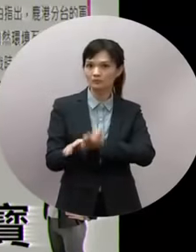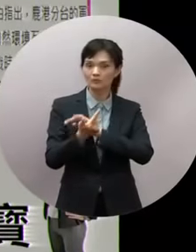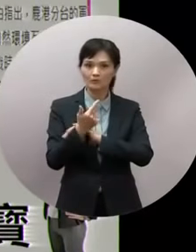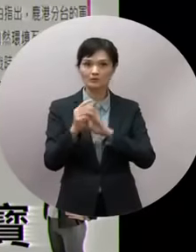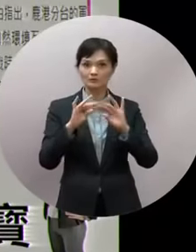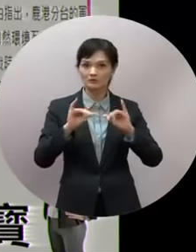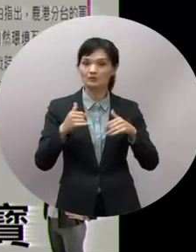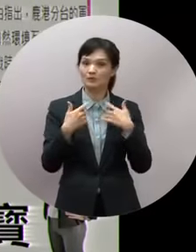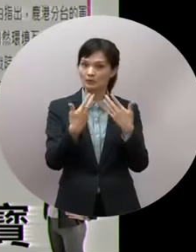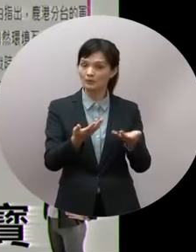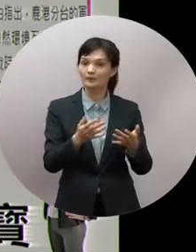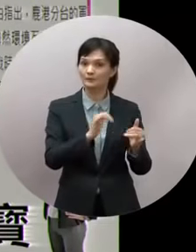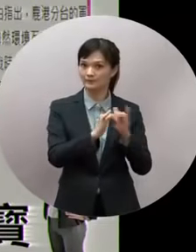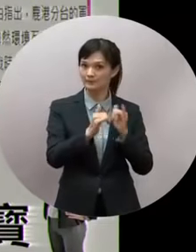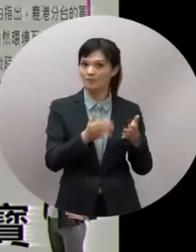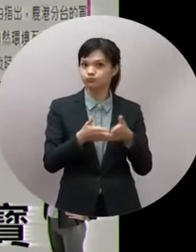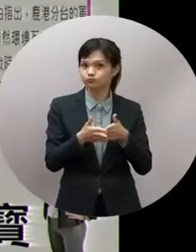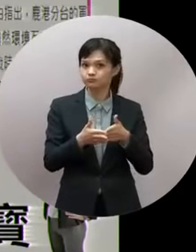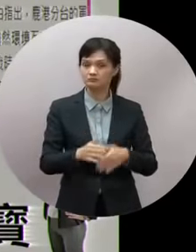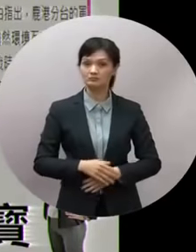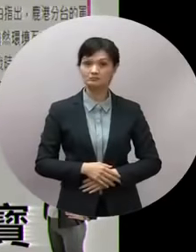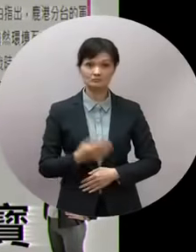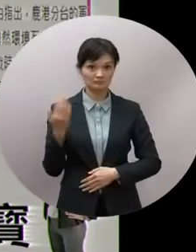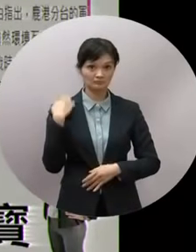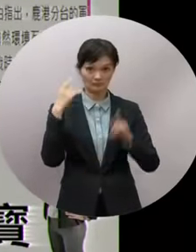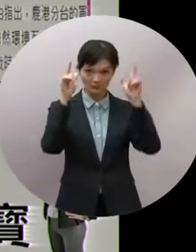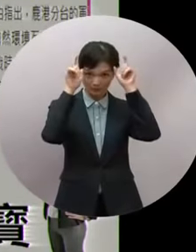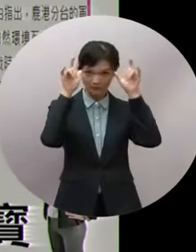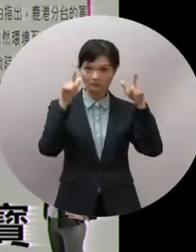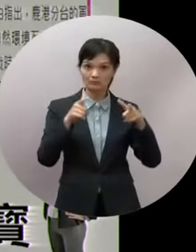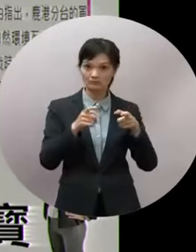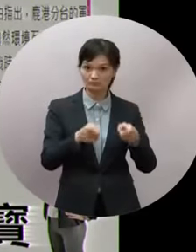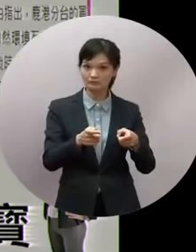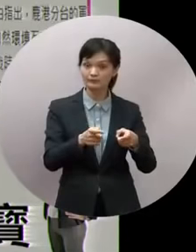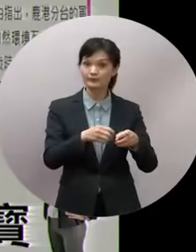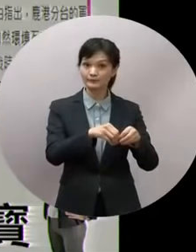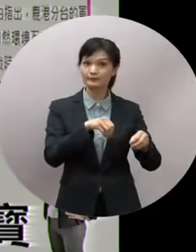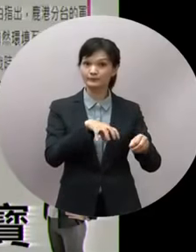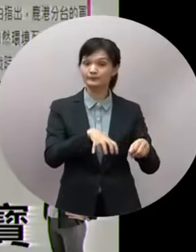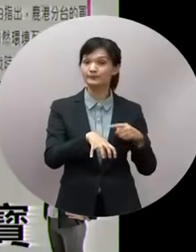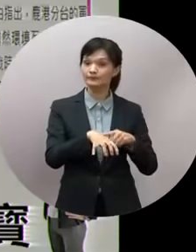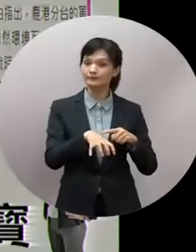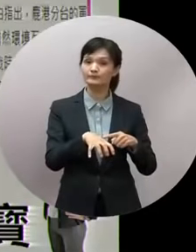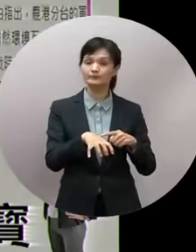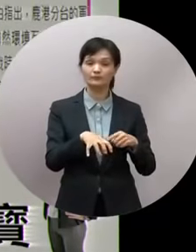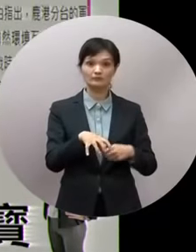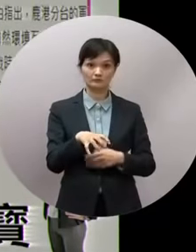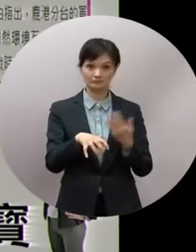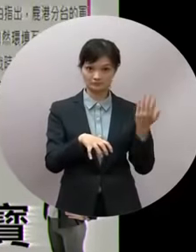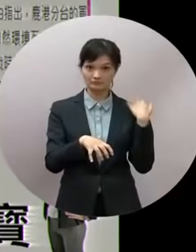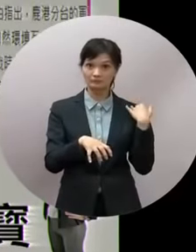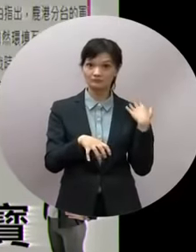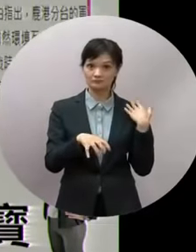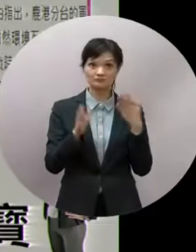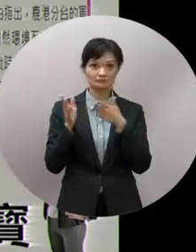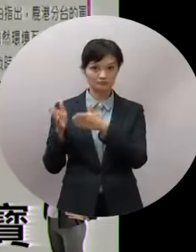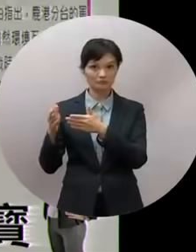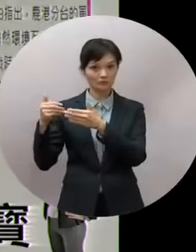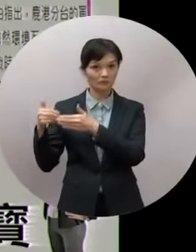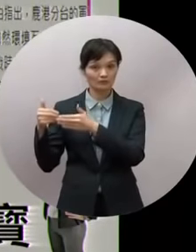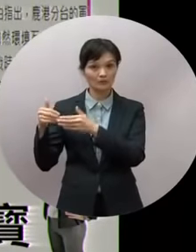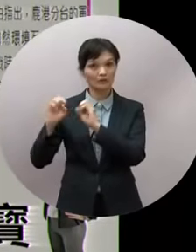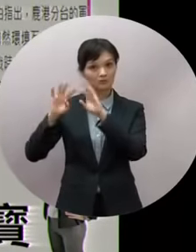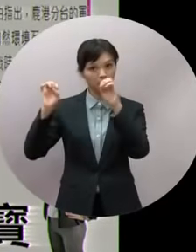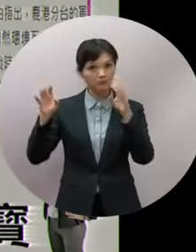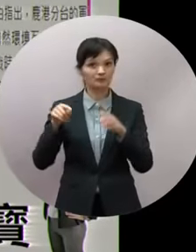还地于民。但因为陆港分台当时的功能，对中国广播的这个讯息功能已经